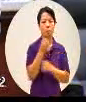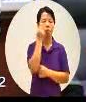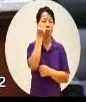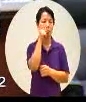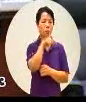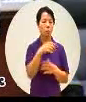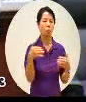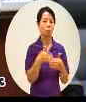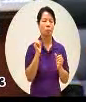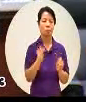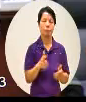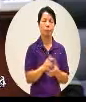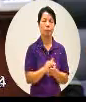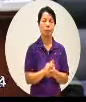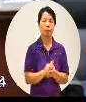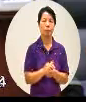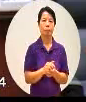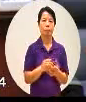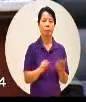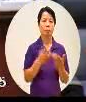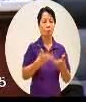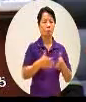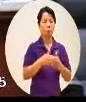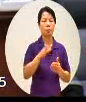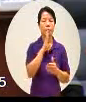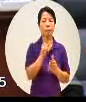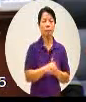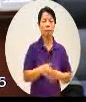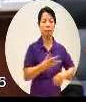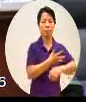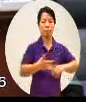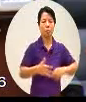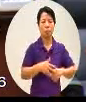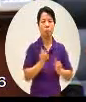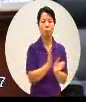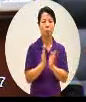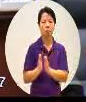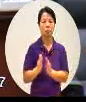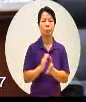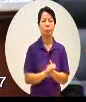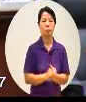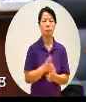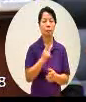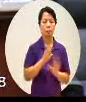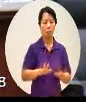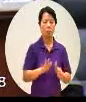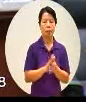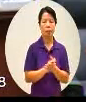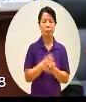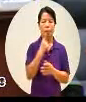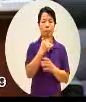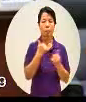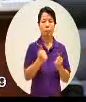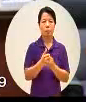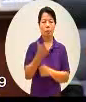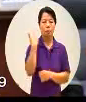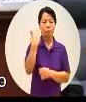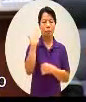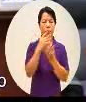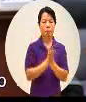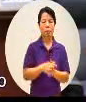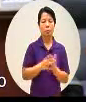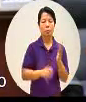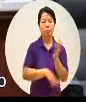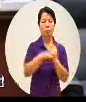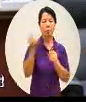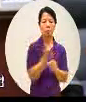问题尔。其实佫同重要诶，应该是河川整治，因为你今仔日咱顶一届大水